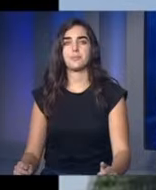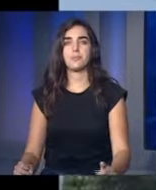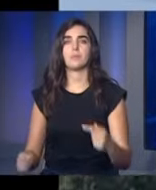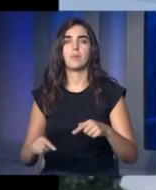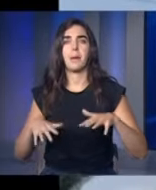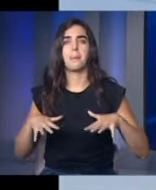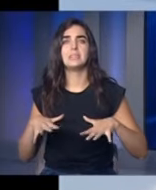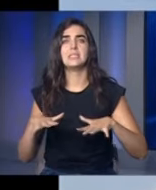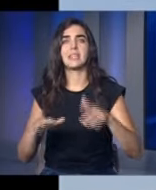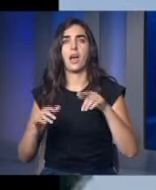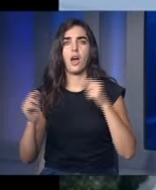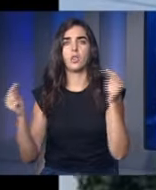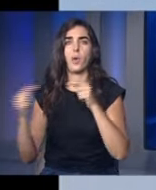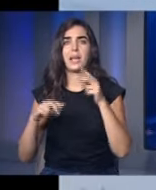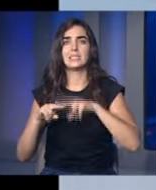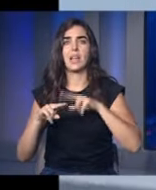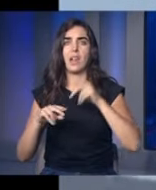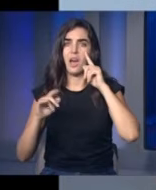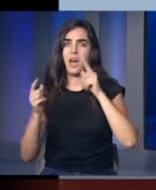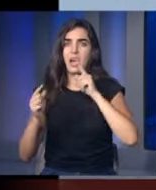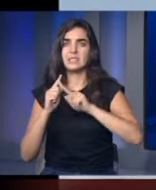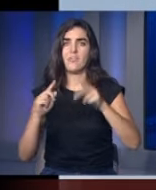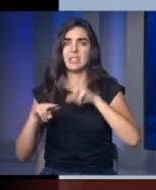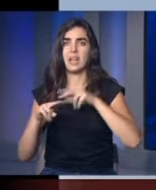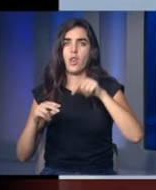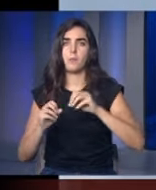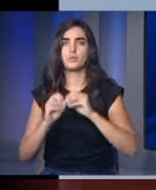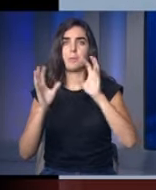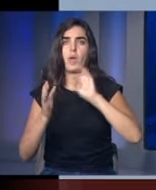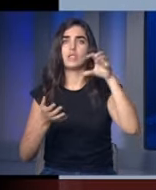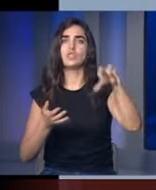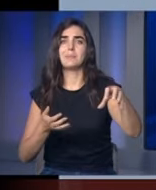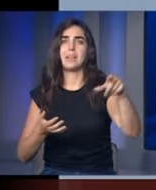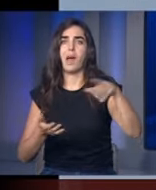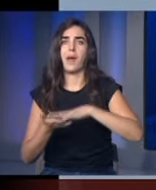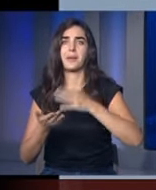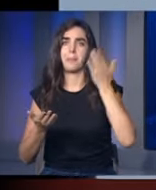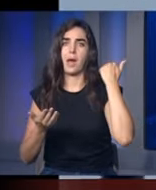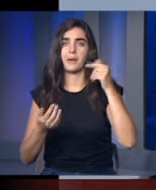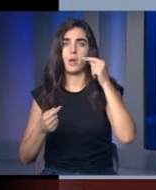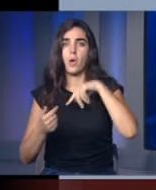مسيرة عدوانية إسرائيلية استهدفت فجر اليوم منزلا في منطقة الجعيلي بين